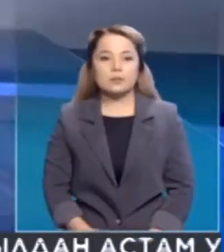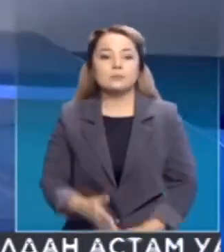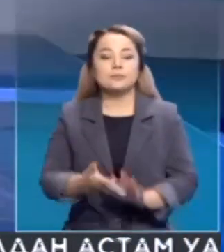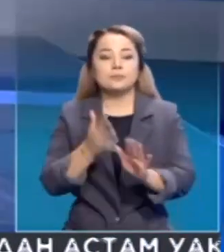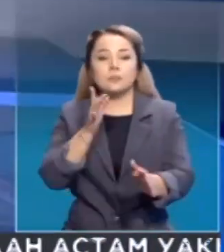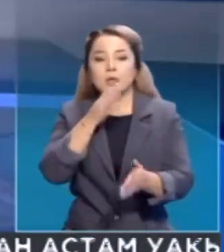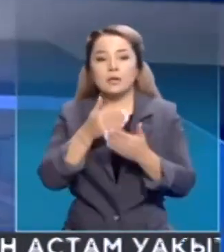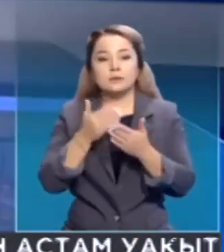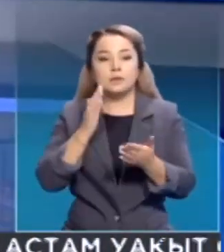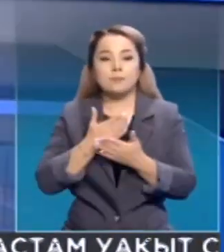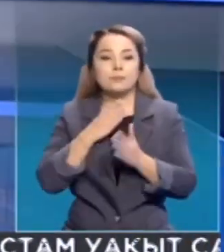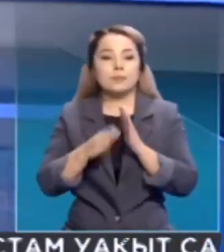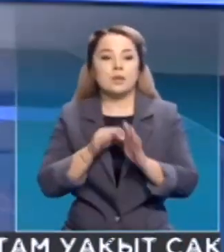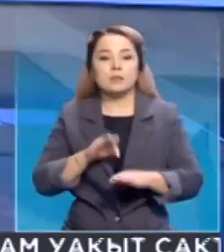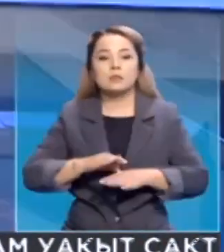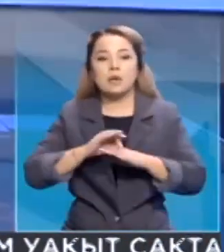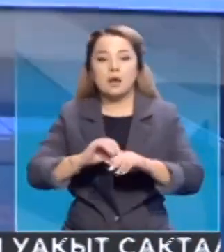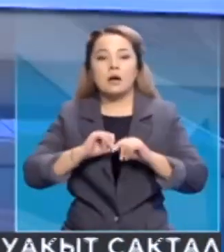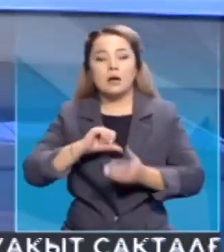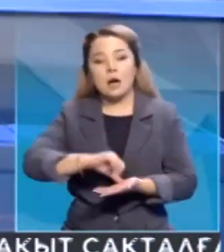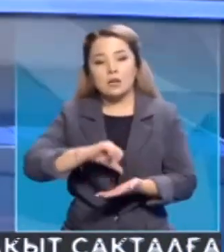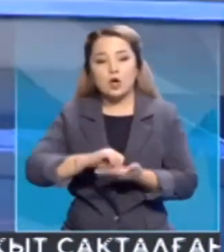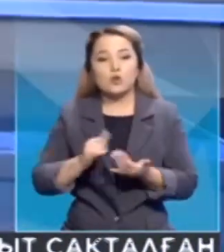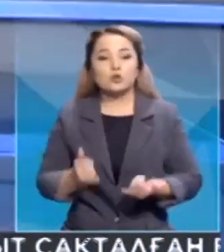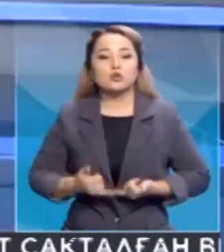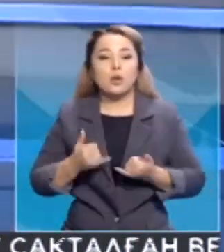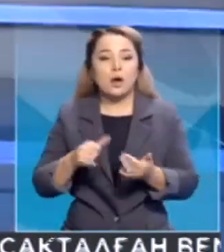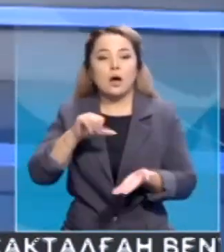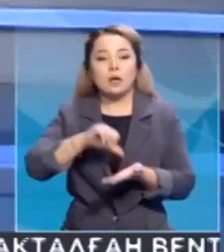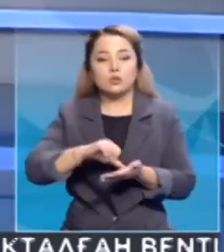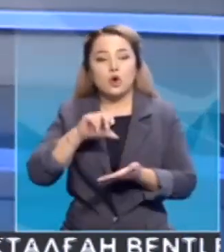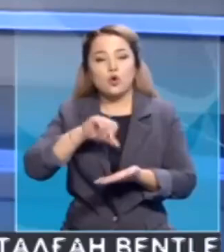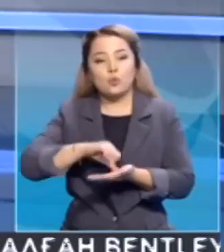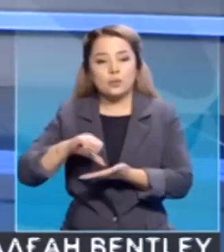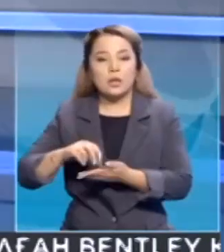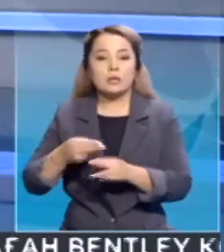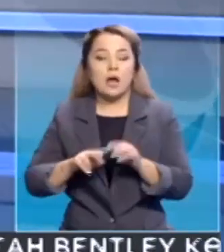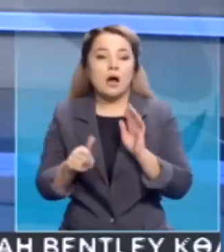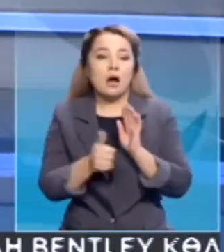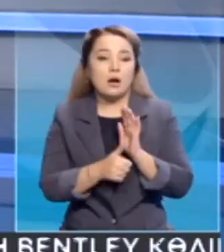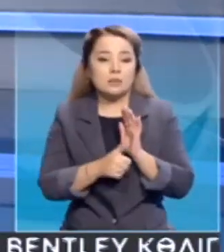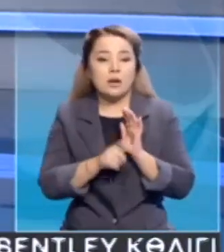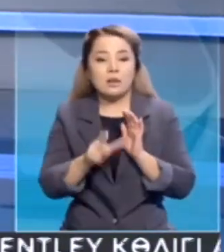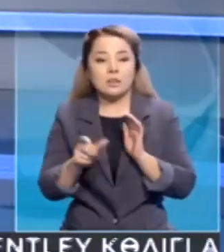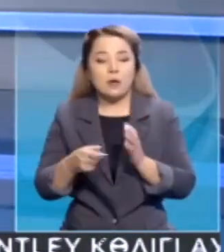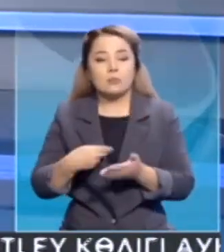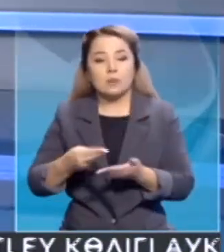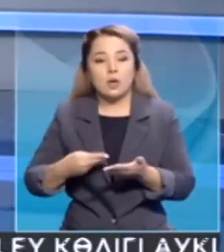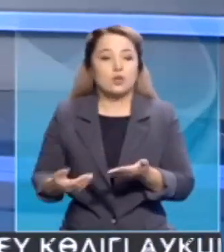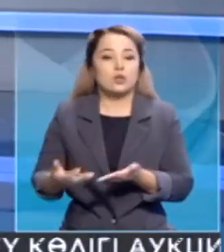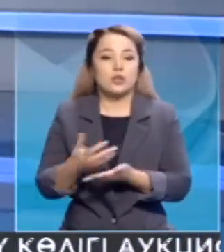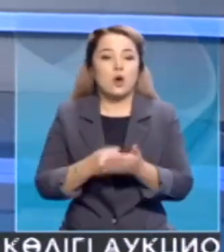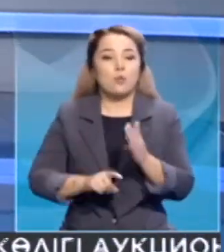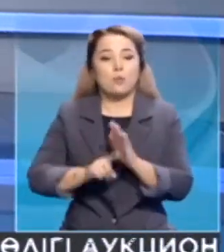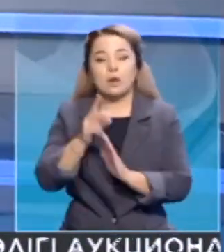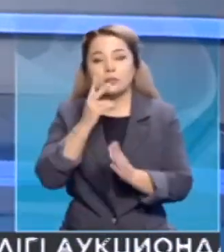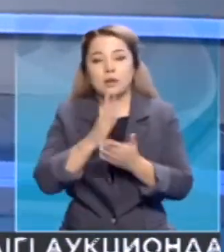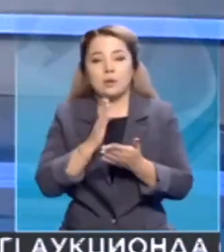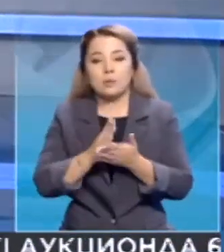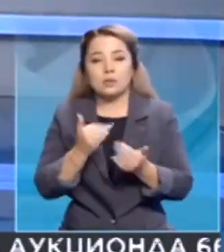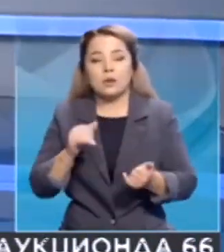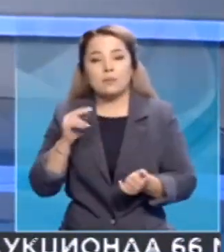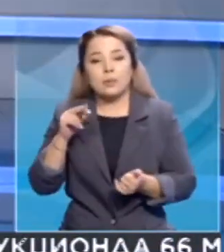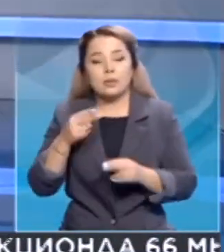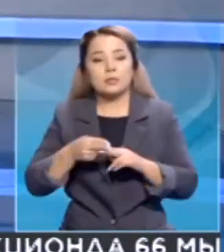Кезектен тыс президенттік сайлауға кандидат ретінде ұсынылған 6 үміткер сайлаушылардан қол жинауға кірісті. Олары келесі аптаның